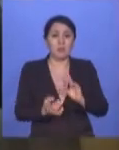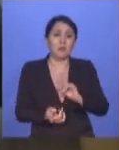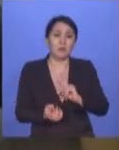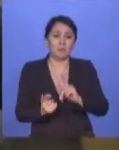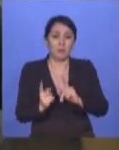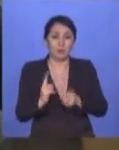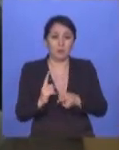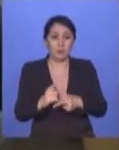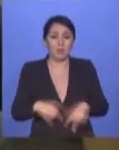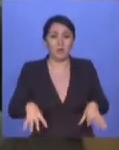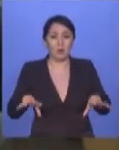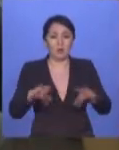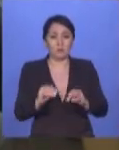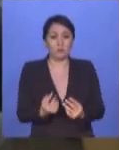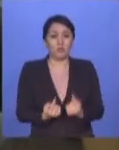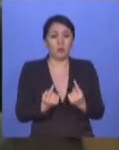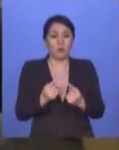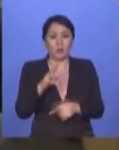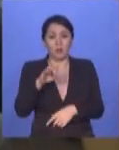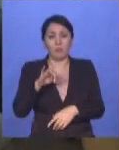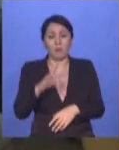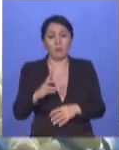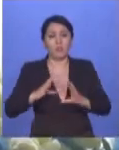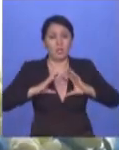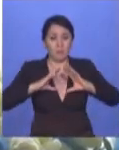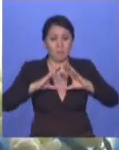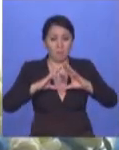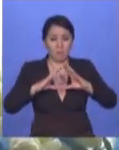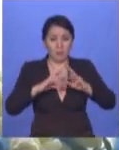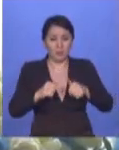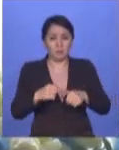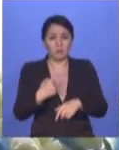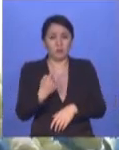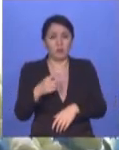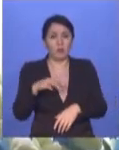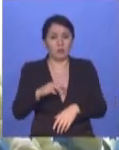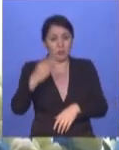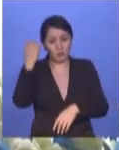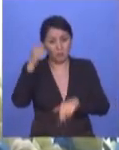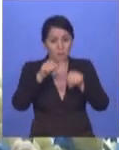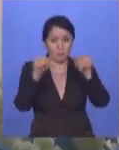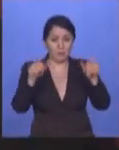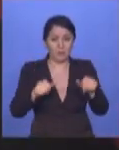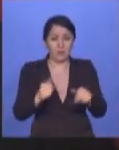отыр. Жалпы ұлы ақынның құрметіне дүние жүзі бойынша мыңнан астам ескерткіш